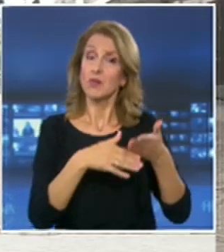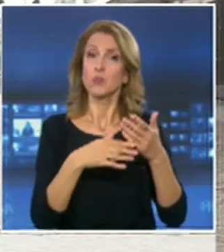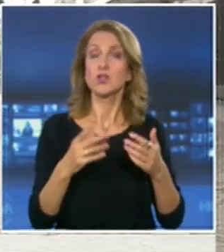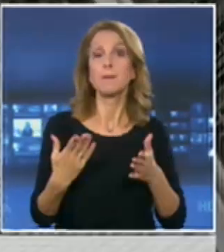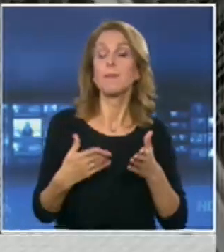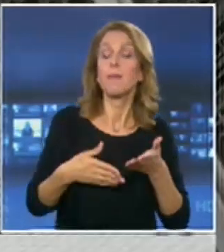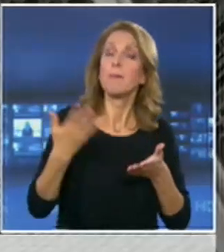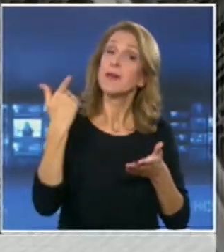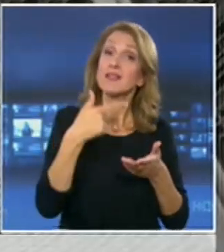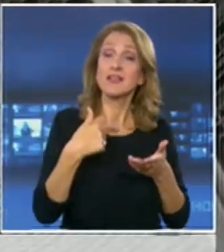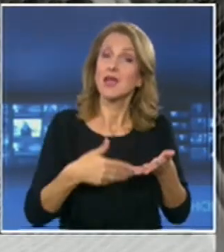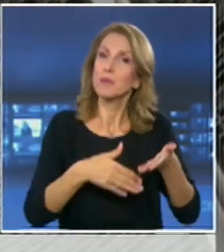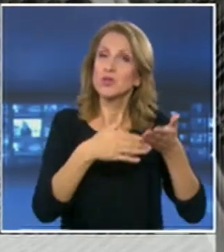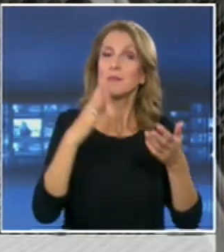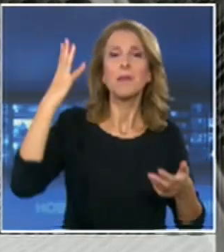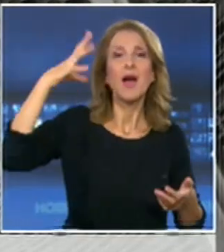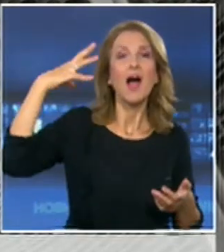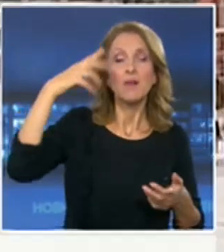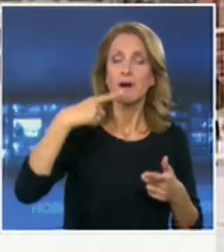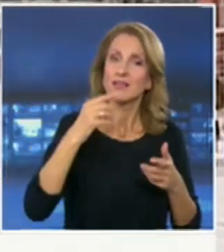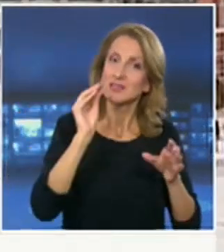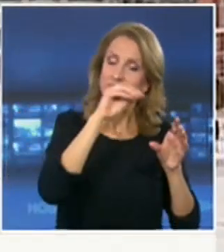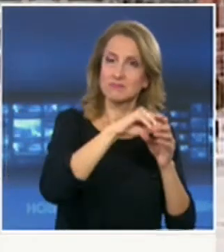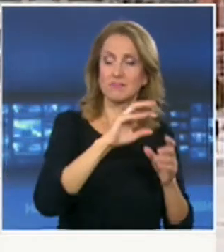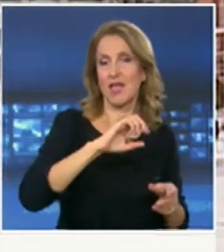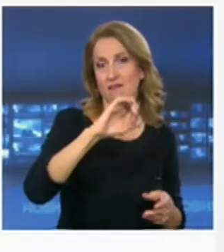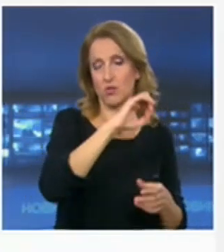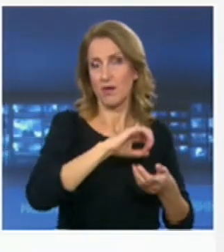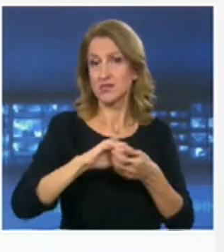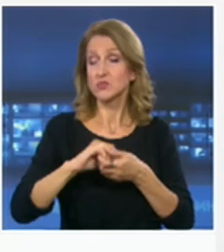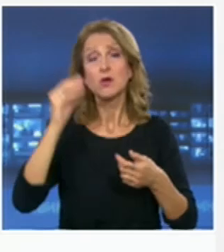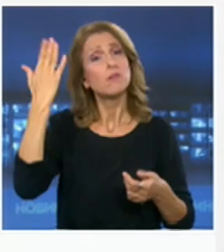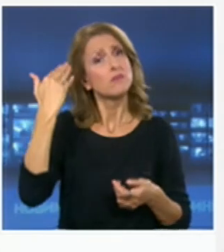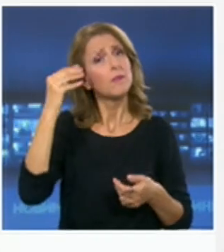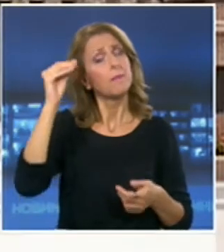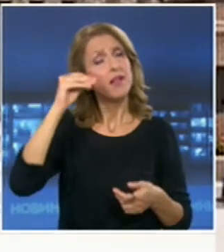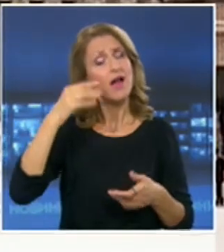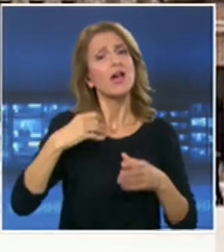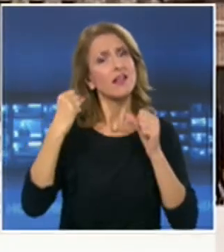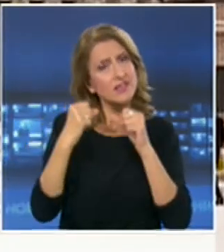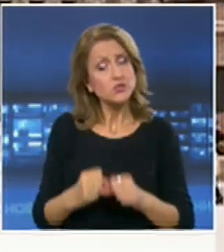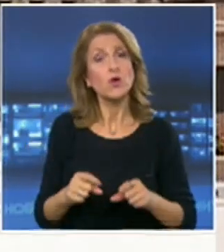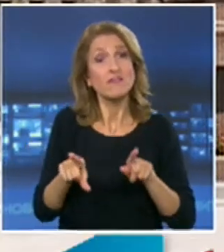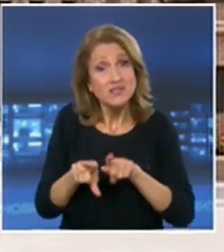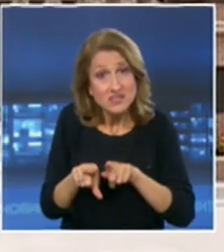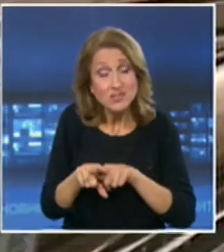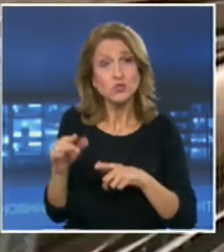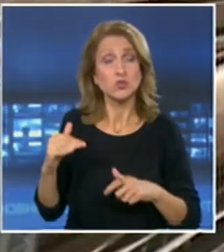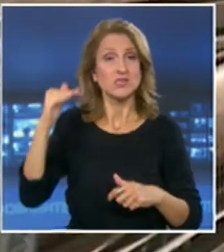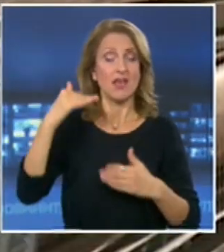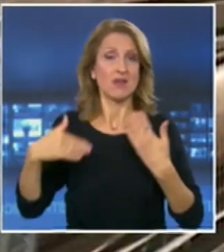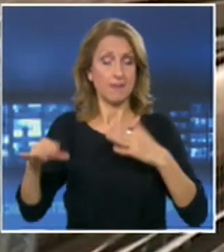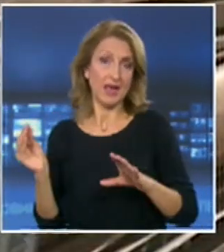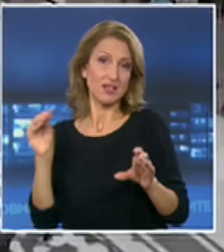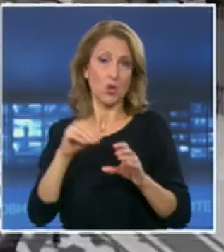на Албания в Евросъюза. Борисов е отбелязал, че страната ни е настоявала и желала Република Северна Македония да стане част от общността,